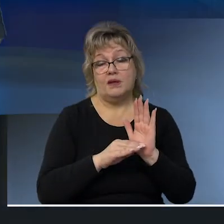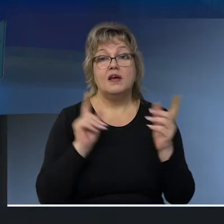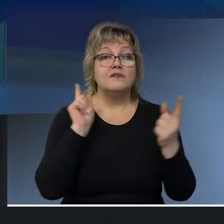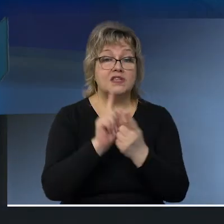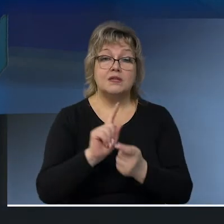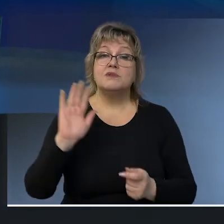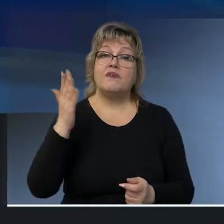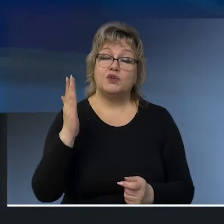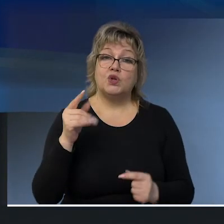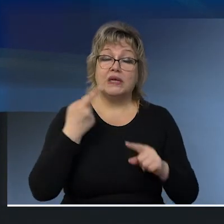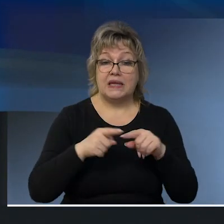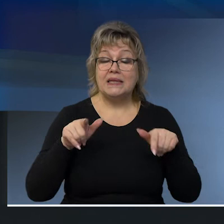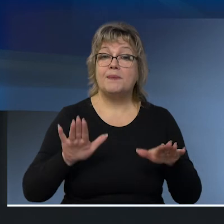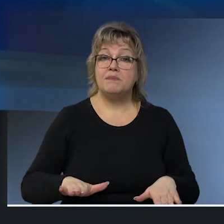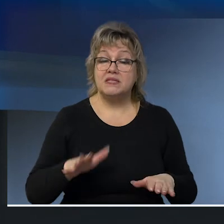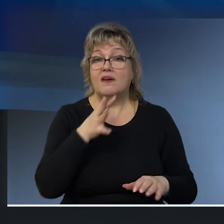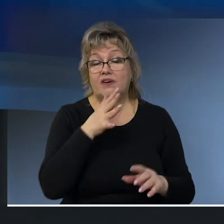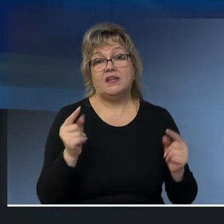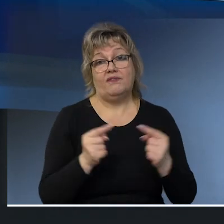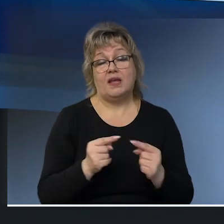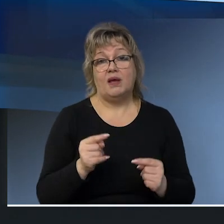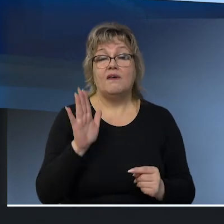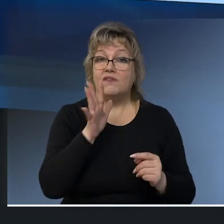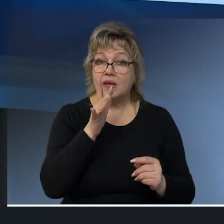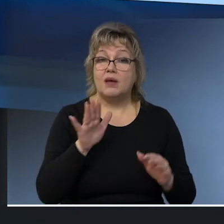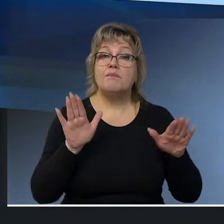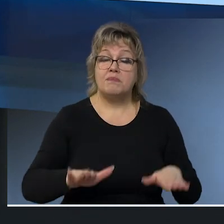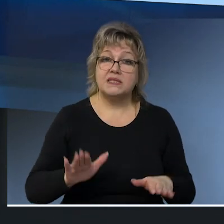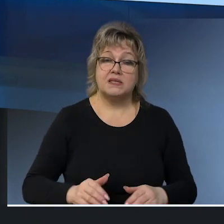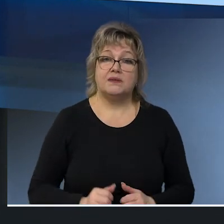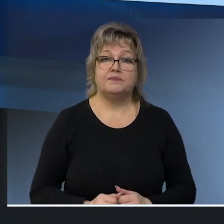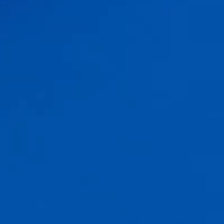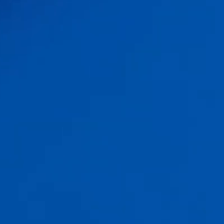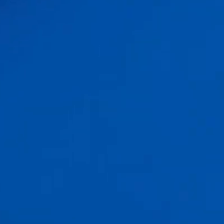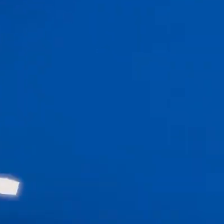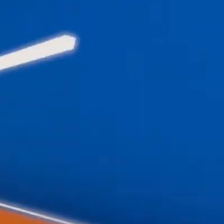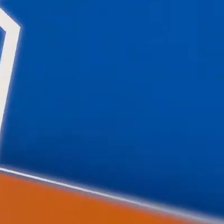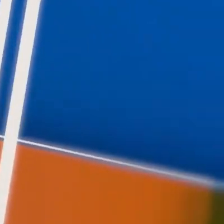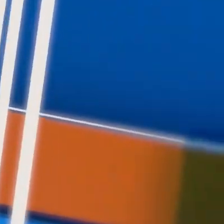программе. Встретимся во вторник на этом же месте, в это же время. Время местное.